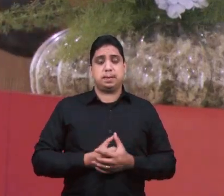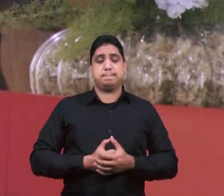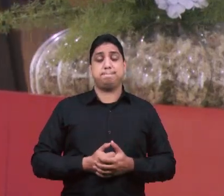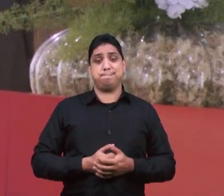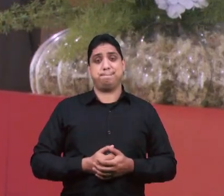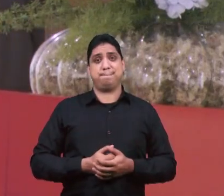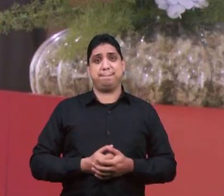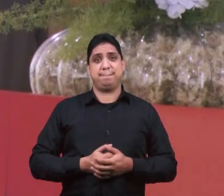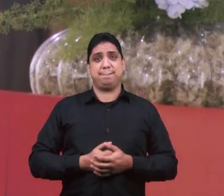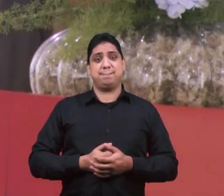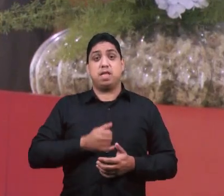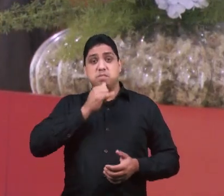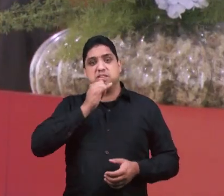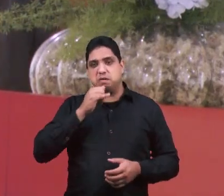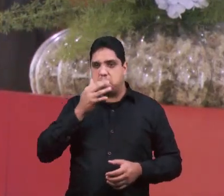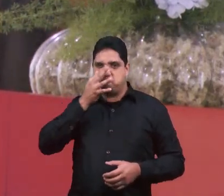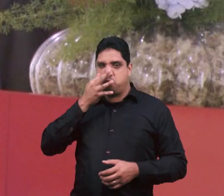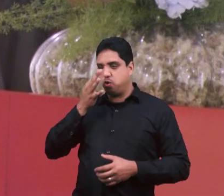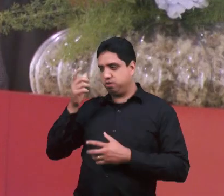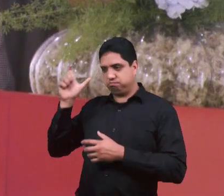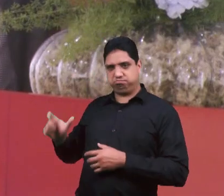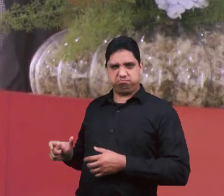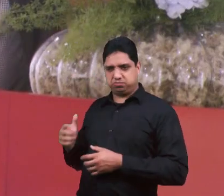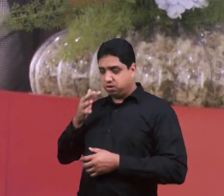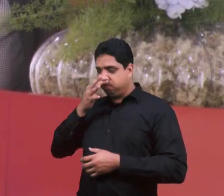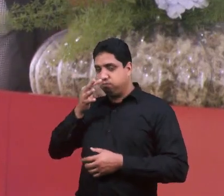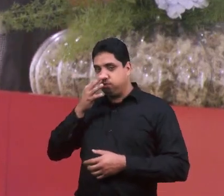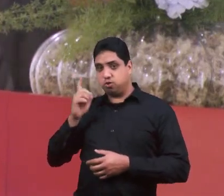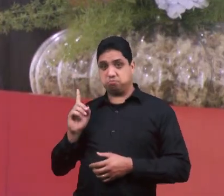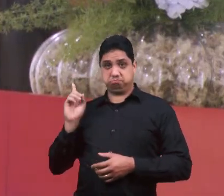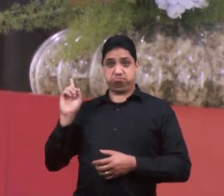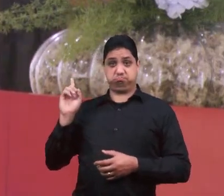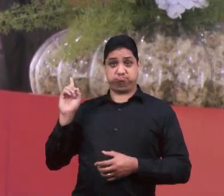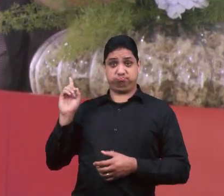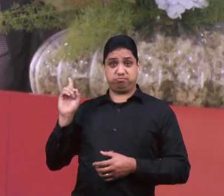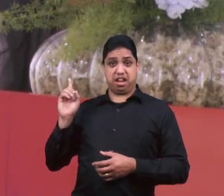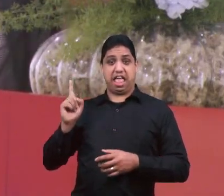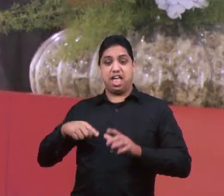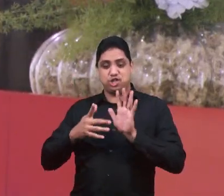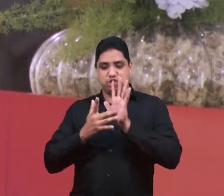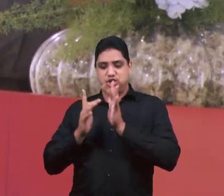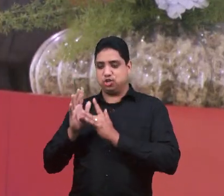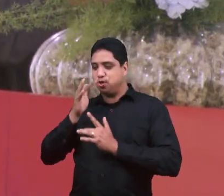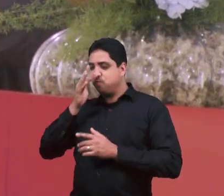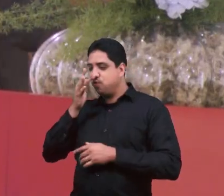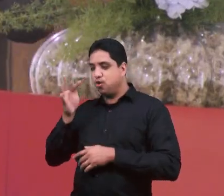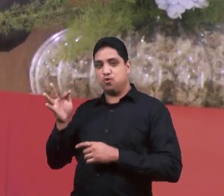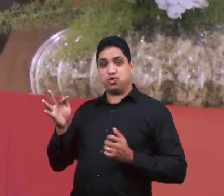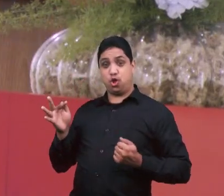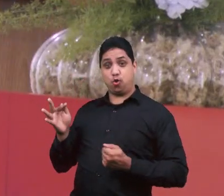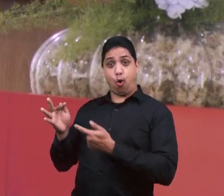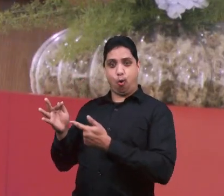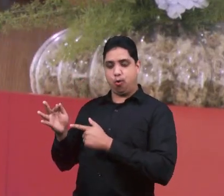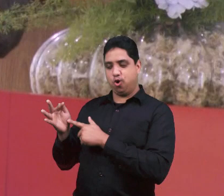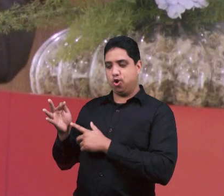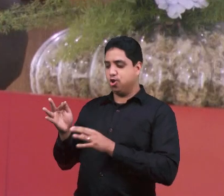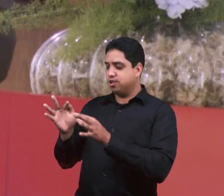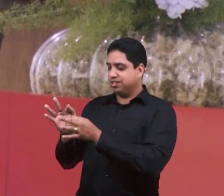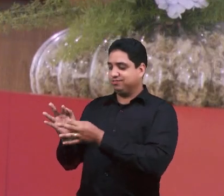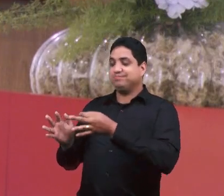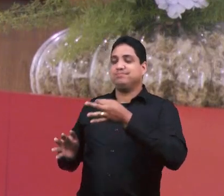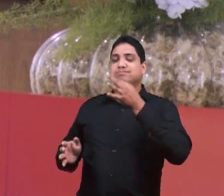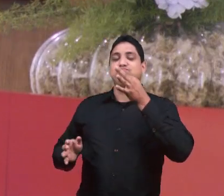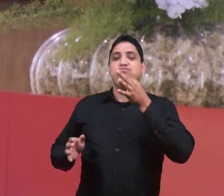rajouter. Regardez, oh, la petite fleur que vous voyez ici, vous voyez, c'est Jésus ici. Donc, achetez la petite fleur et vous